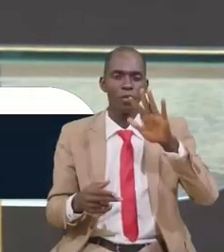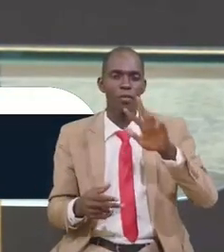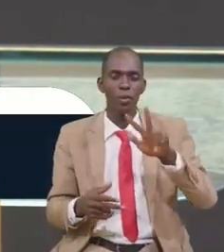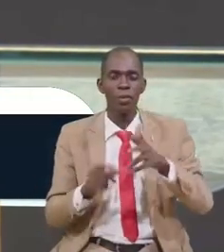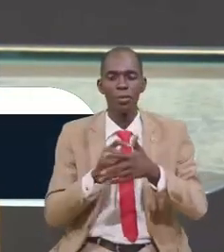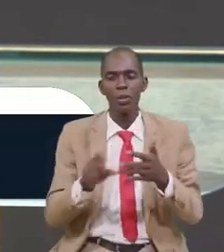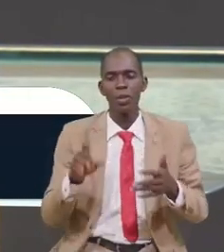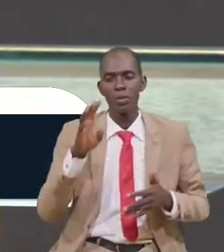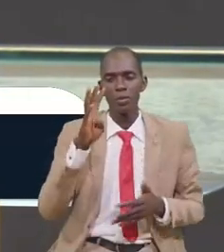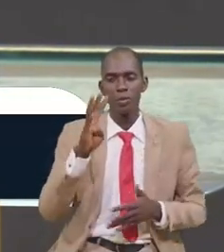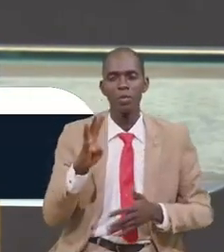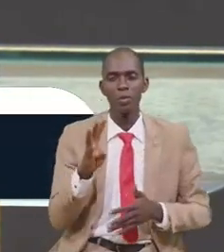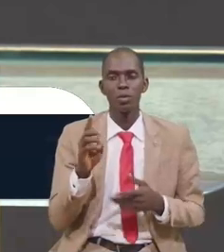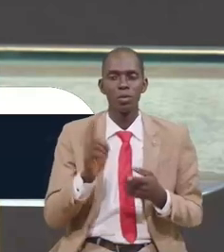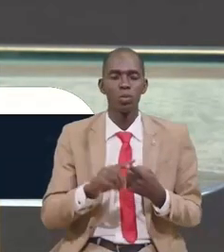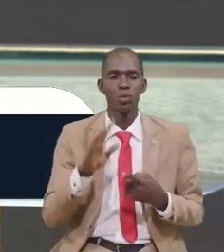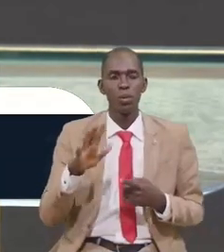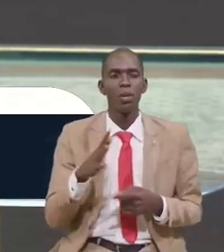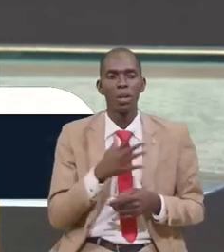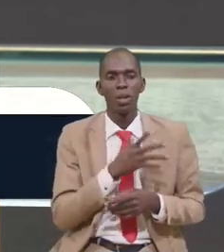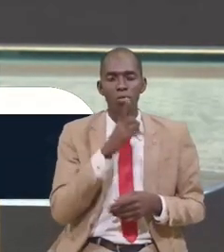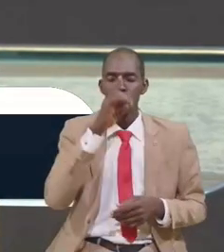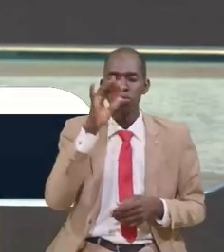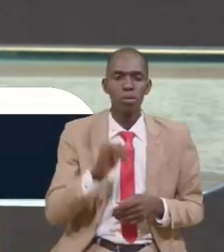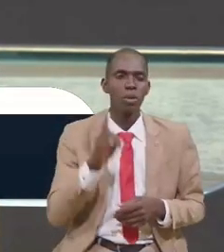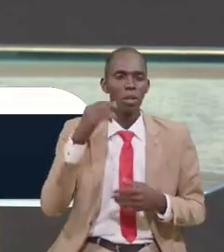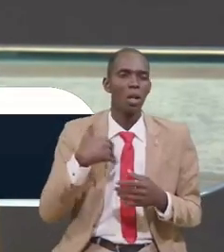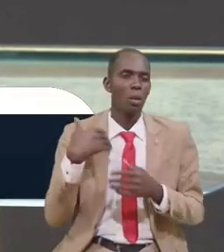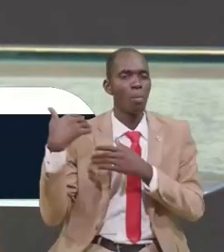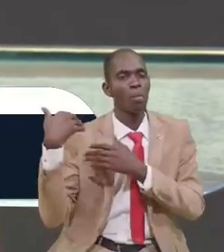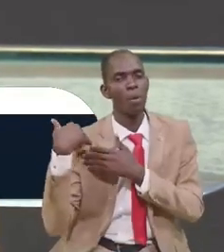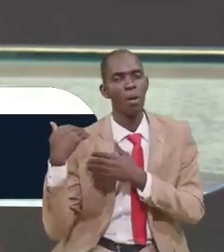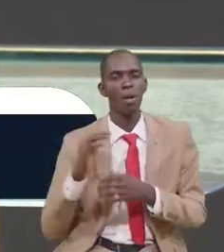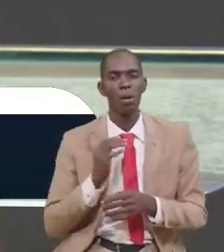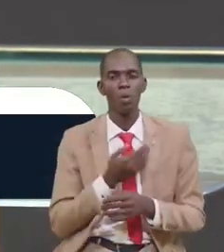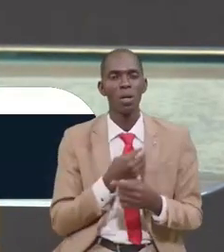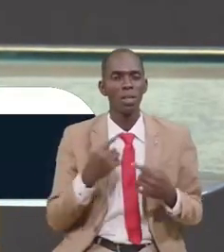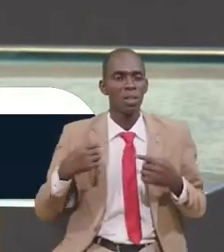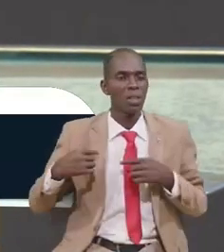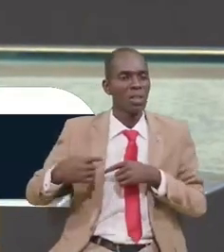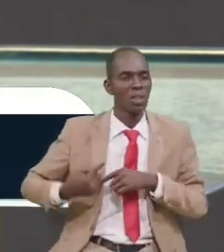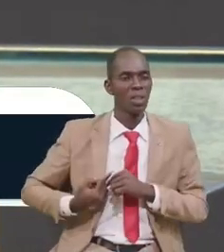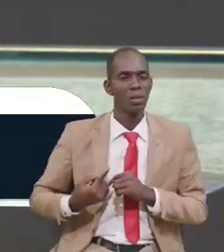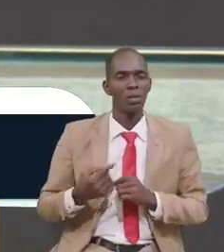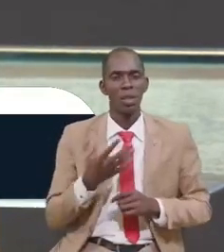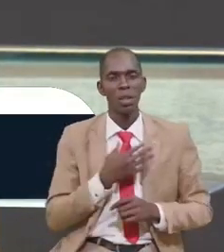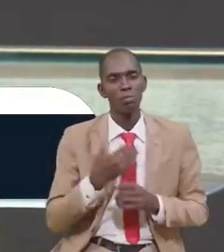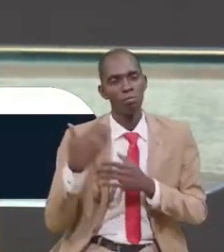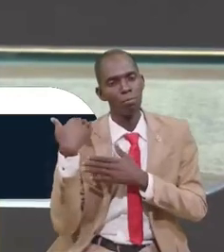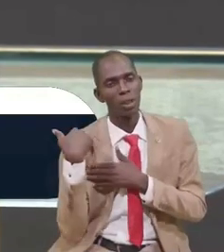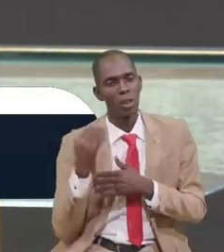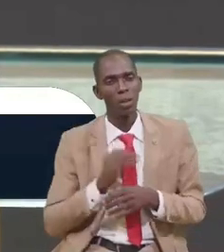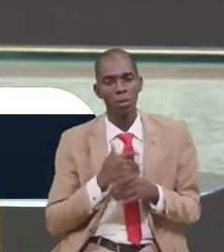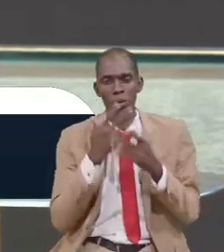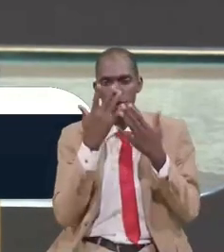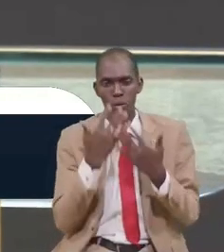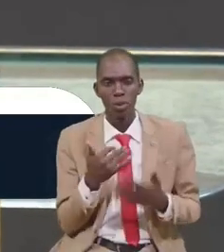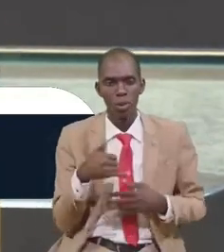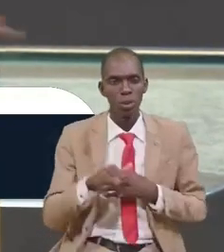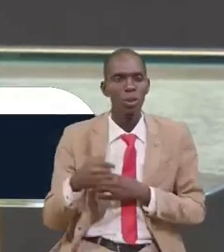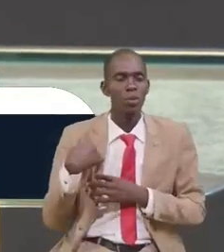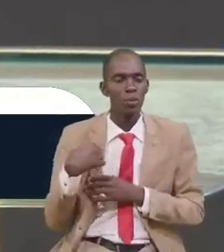4. Cependant, ce sont nos souffrances qu'il a portées, c'est de nos douleurs qu'il s'est chargé. Et nous l'avons considéré